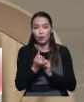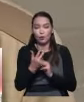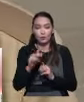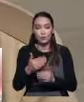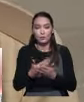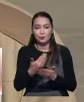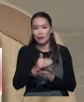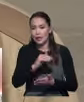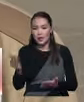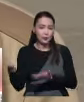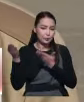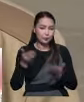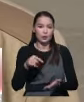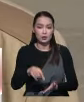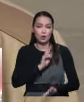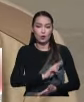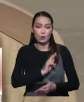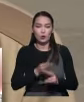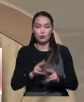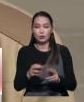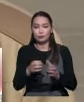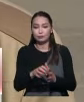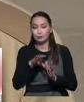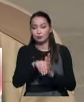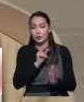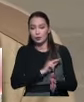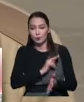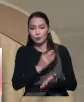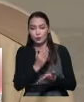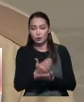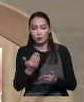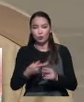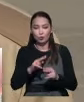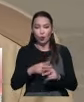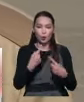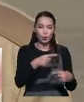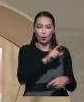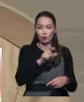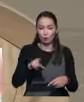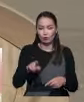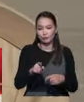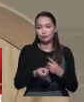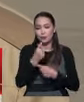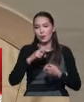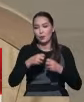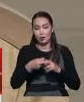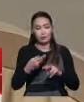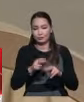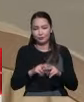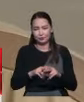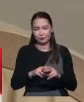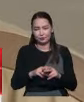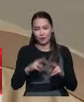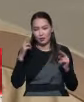шақырғанымыз біздің жаңа 500 мыңдық жұмыссыздарымызға әсер етеді деу, бұл жалпы ешқандай қисынға келмейтін әңгіме.